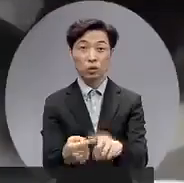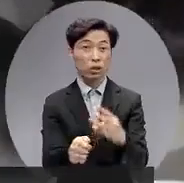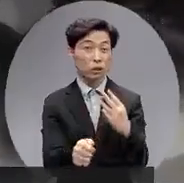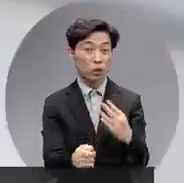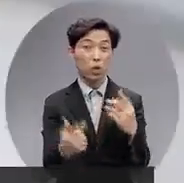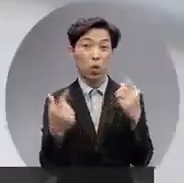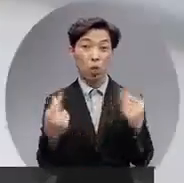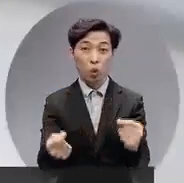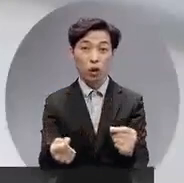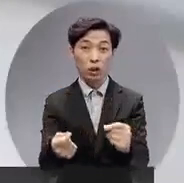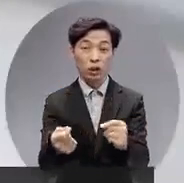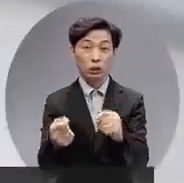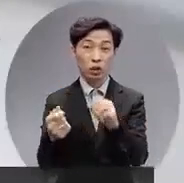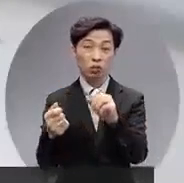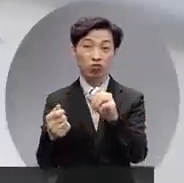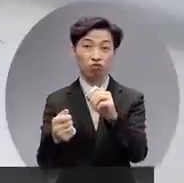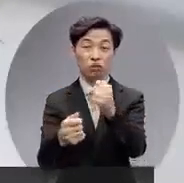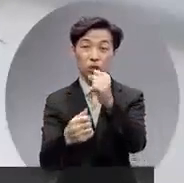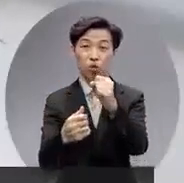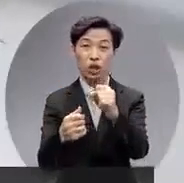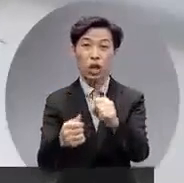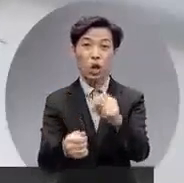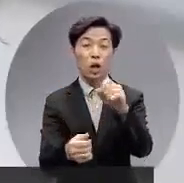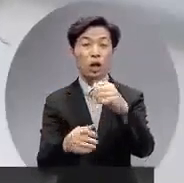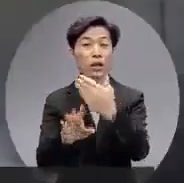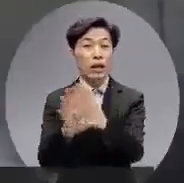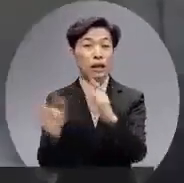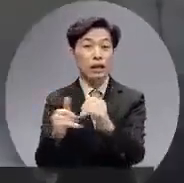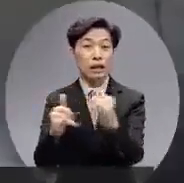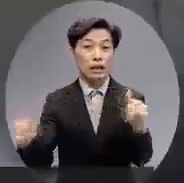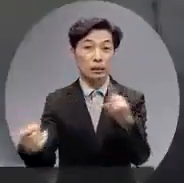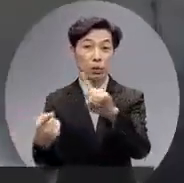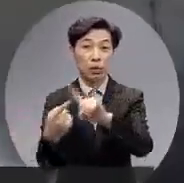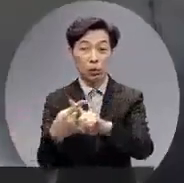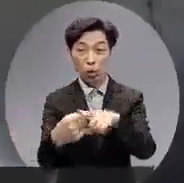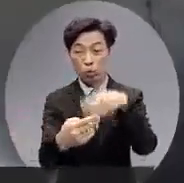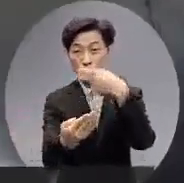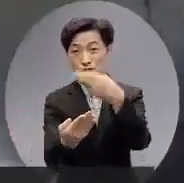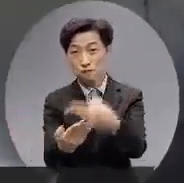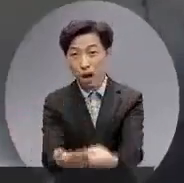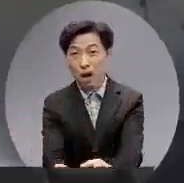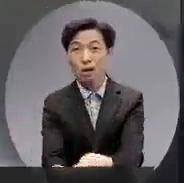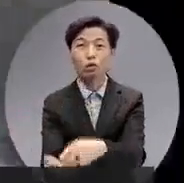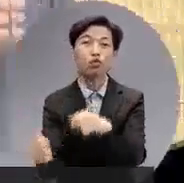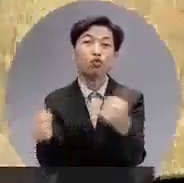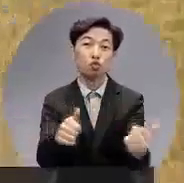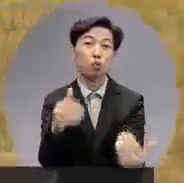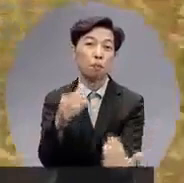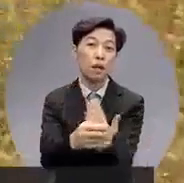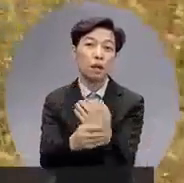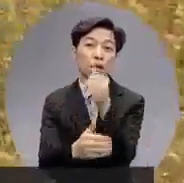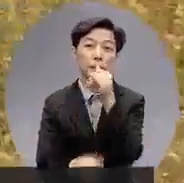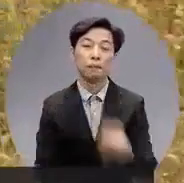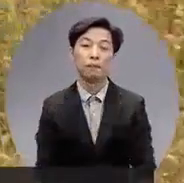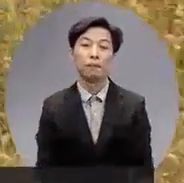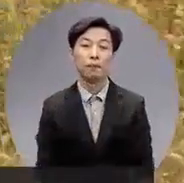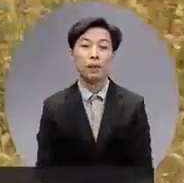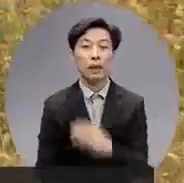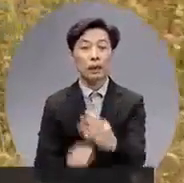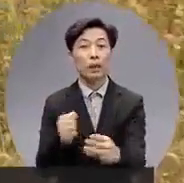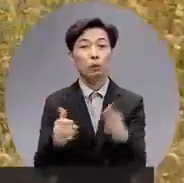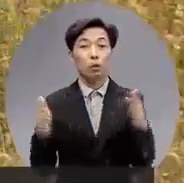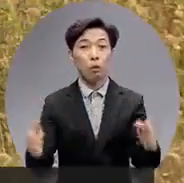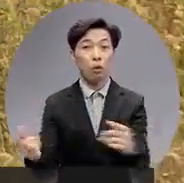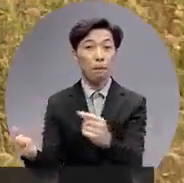옮겨지던 콘크리트 기둥이 신호수인 60대 외국인 노동자를 덮치는 등 비슷한 사망사고가 난 곳입니다 3년만에